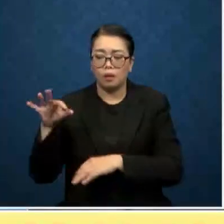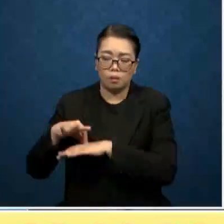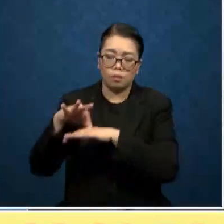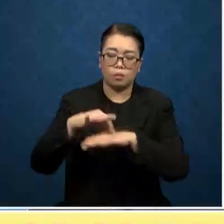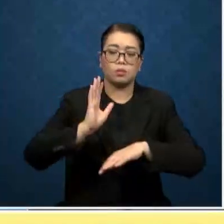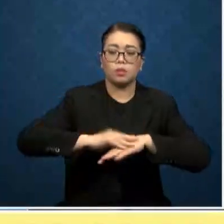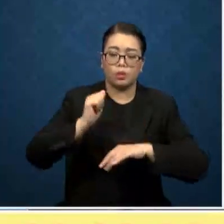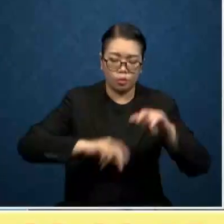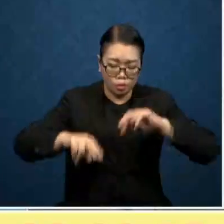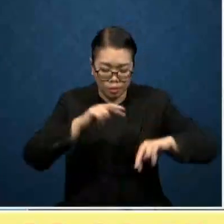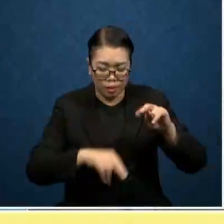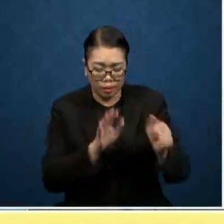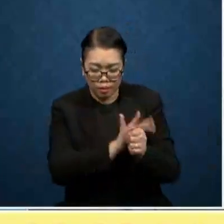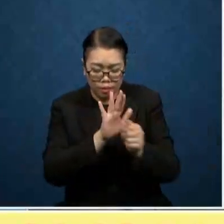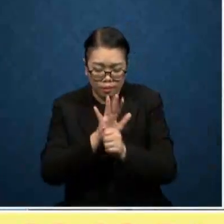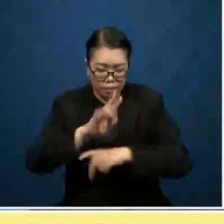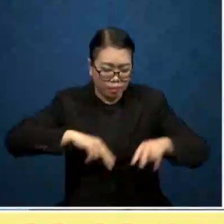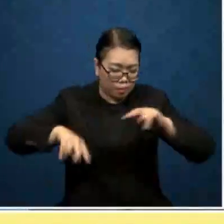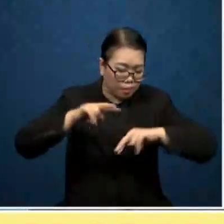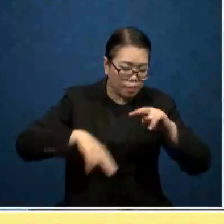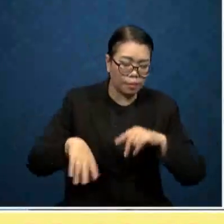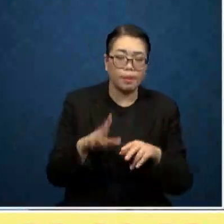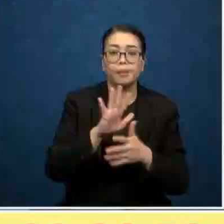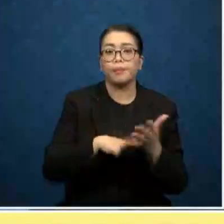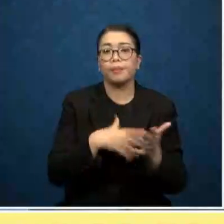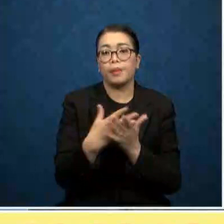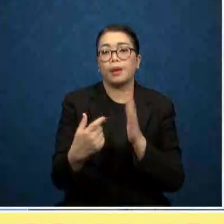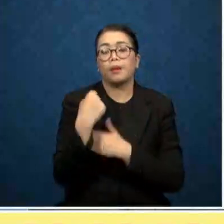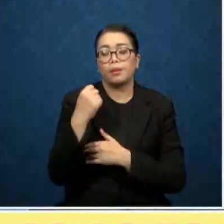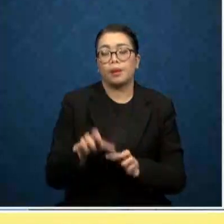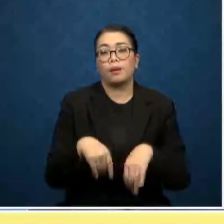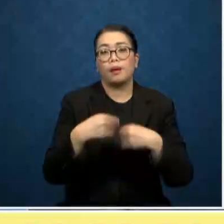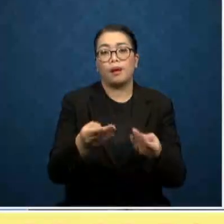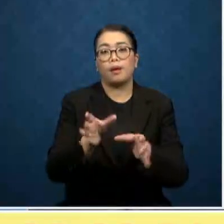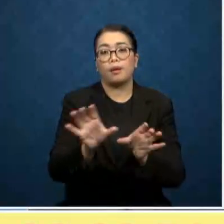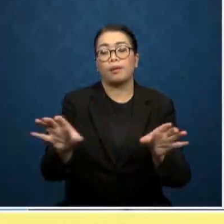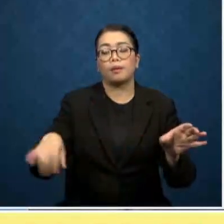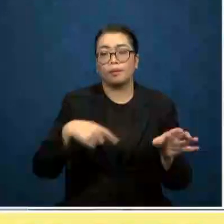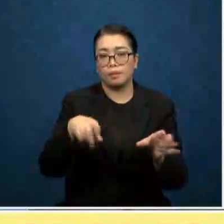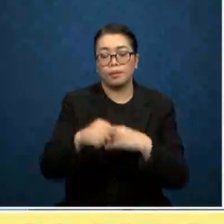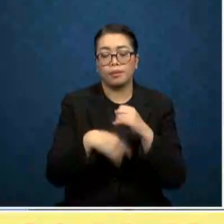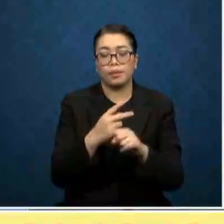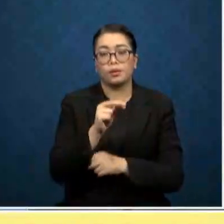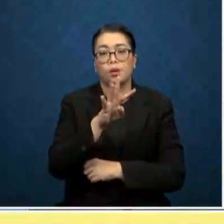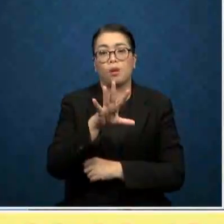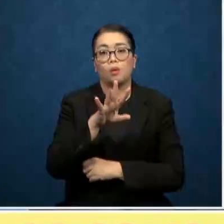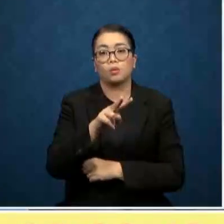เนี่ยมีพ.ร.บแผนและขั้นตอนการกระจายอำนาจให้ให้แก่องค์กรปกครองส่วนท้องถิ่น